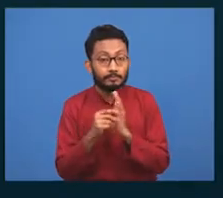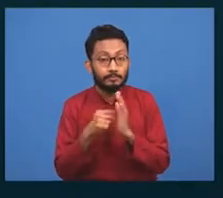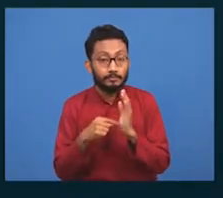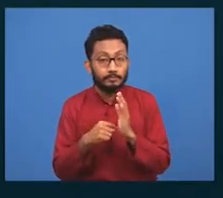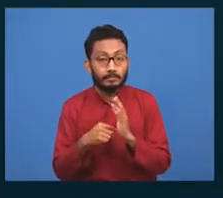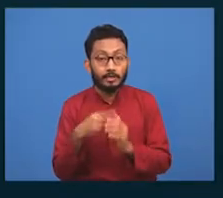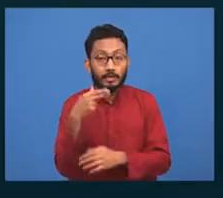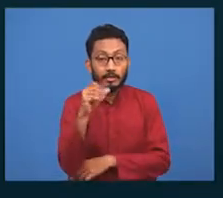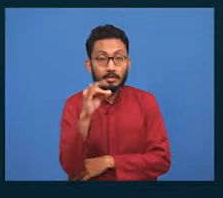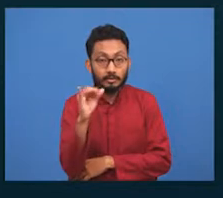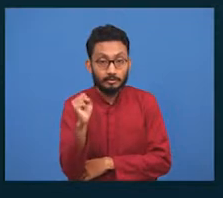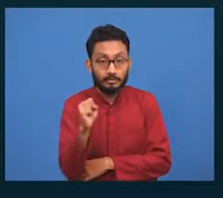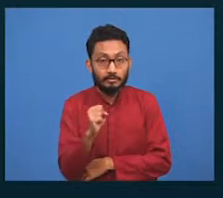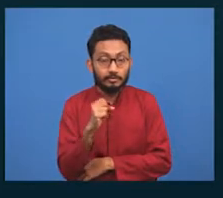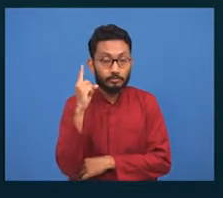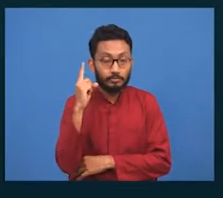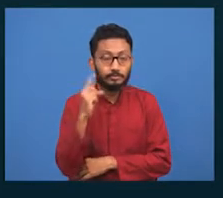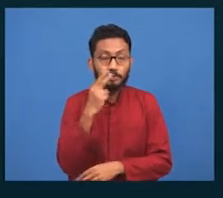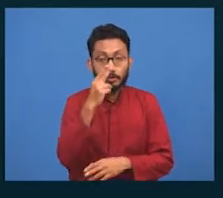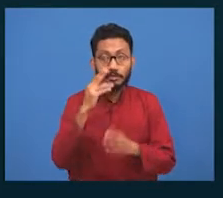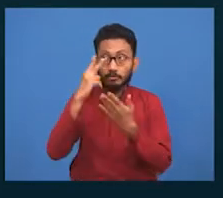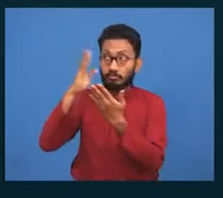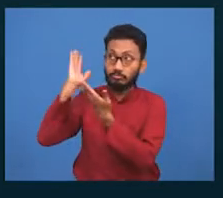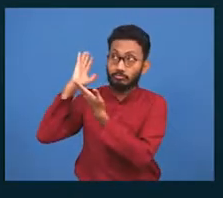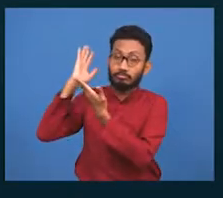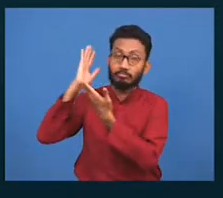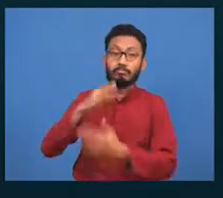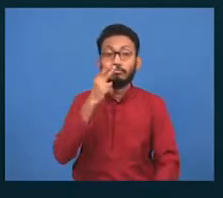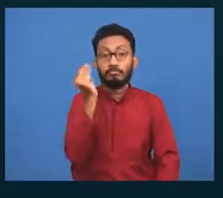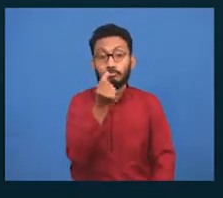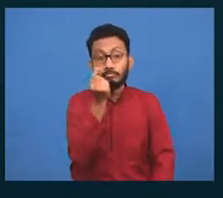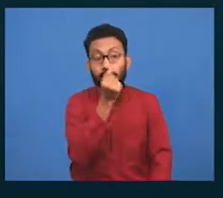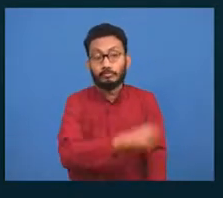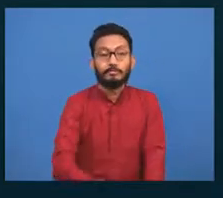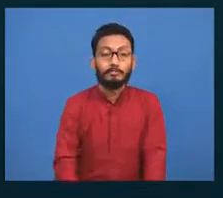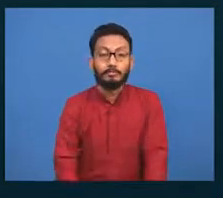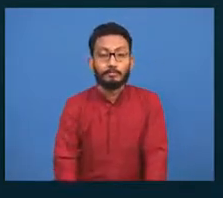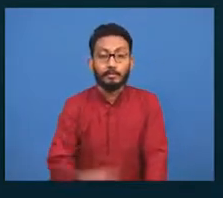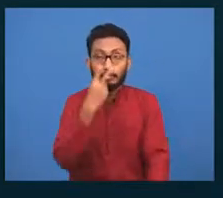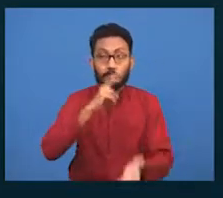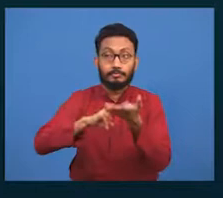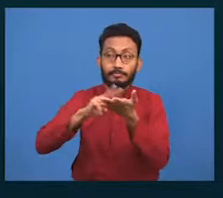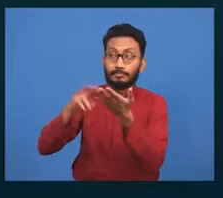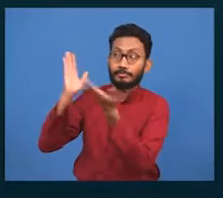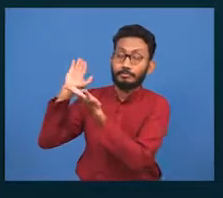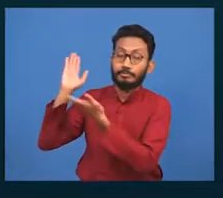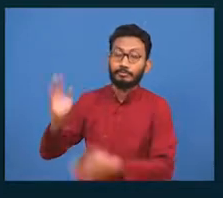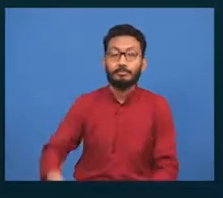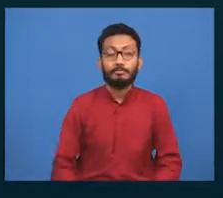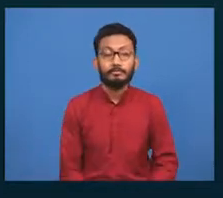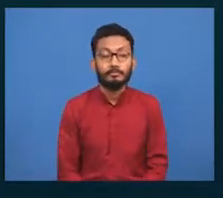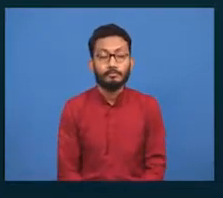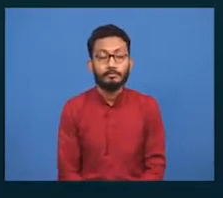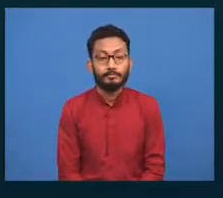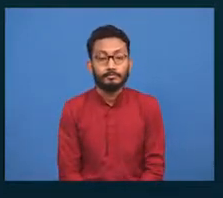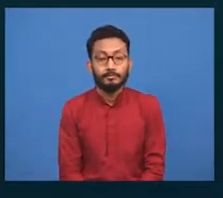An Abi Sa'id Al-Khudri radhiyallahu anhu qala Rasulullah sallallahu alaihi wasallam, man ra'a minkum